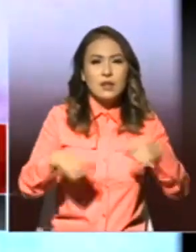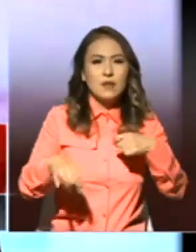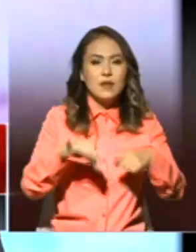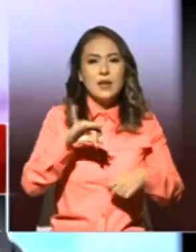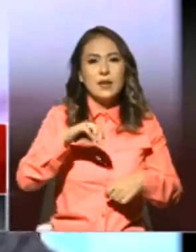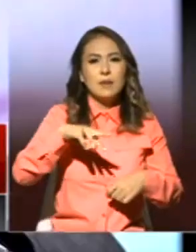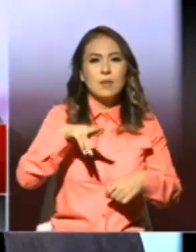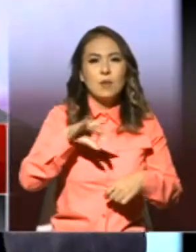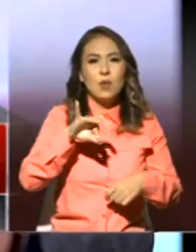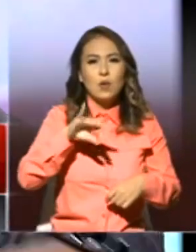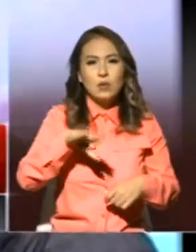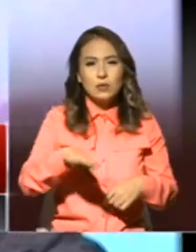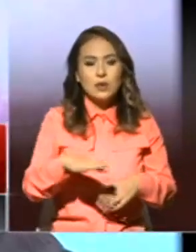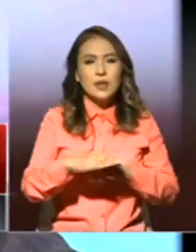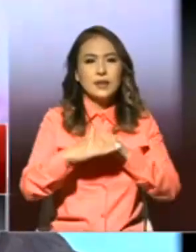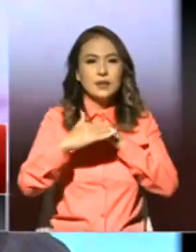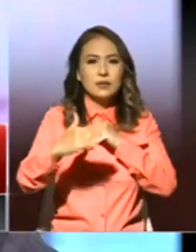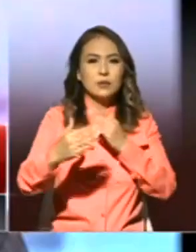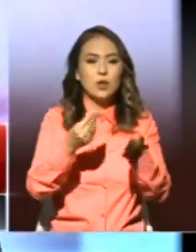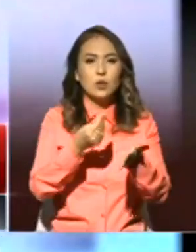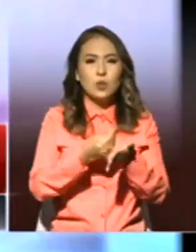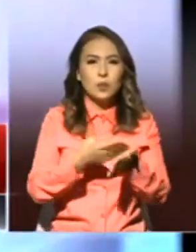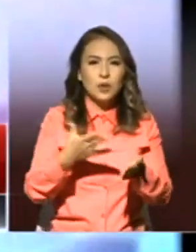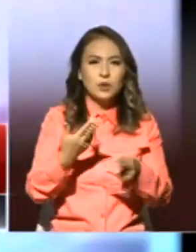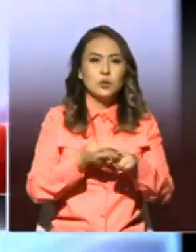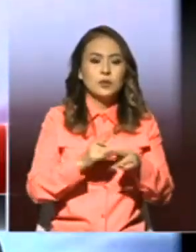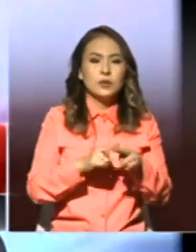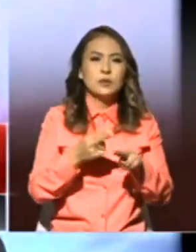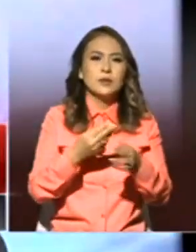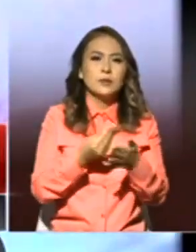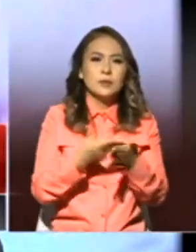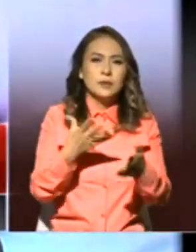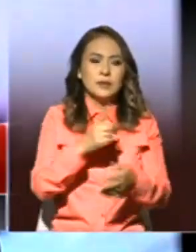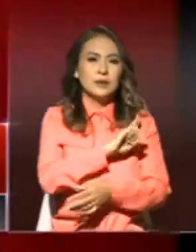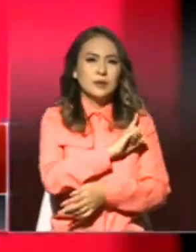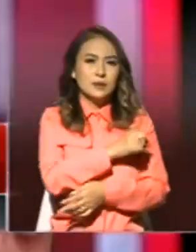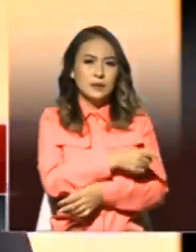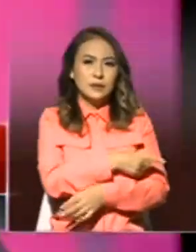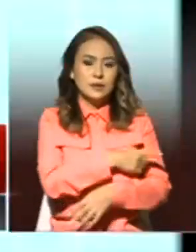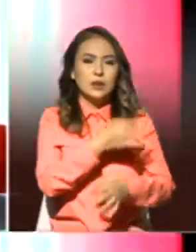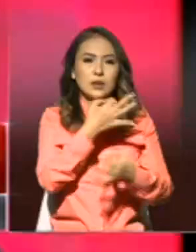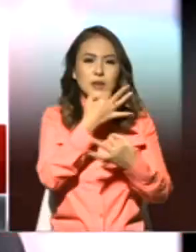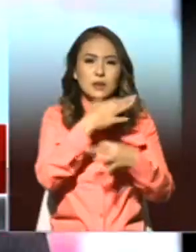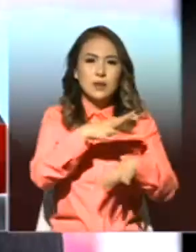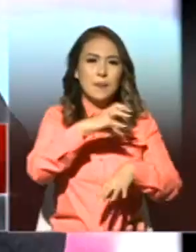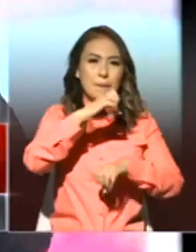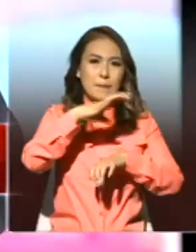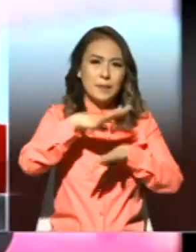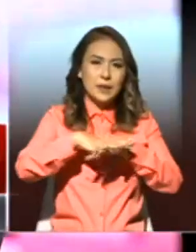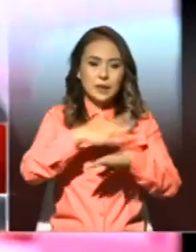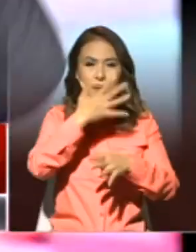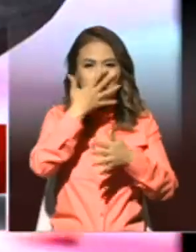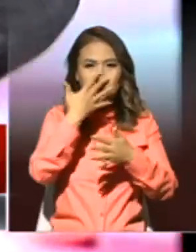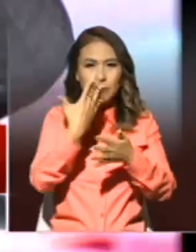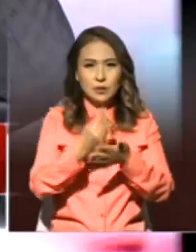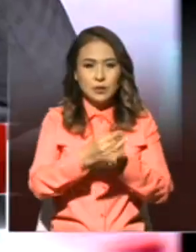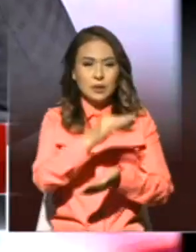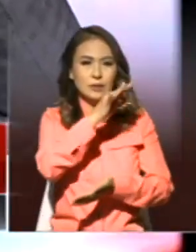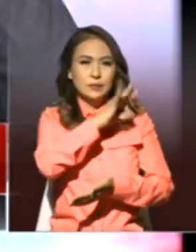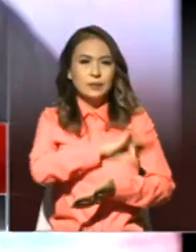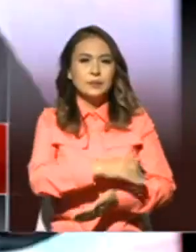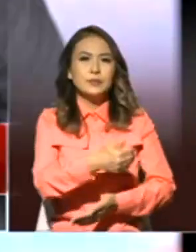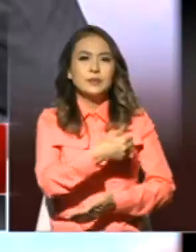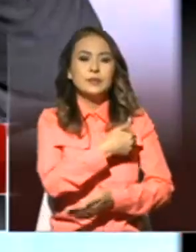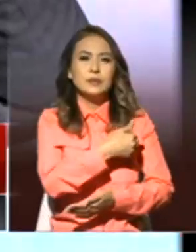импорттық инфляция болып отыр, елімізде қымбатшылық болып отыр. Соның қымбатшылық қатты болып тұрғандықтан кез келген банк өзінің пайдасын қымбатшылықтың үстінен көргісі